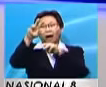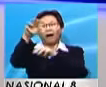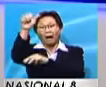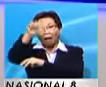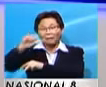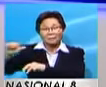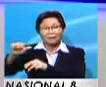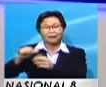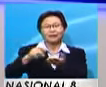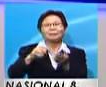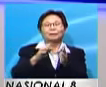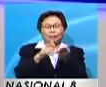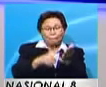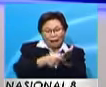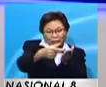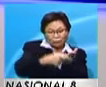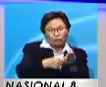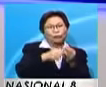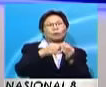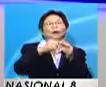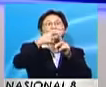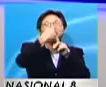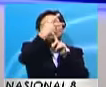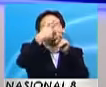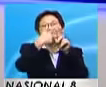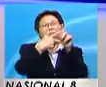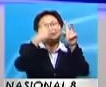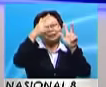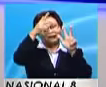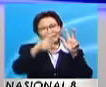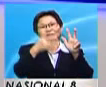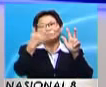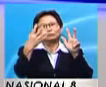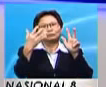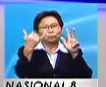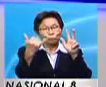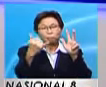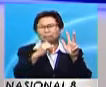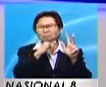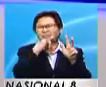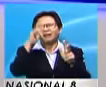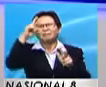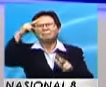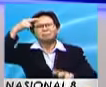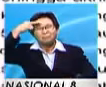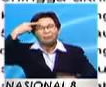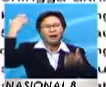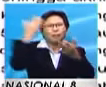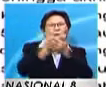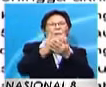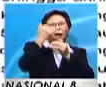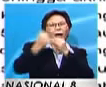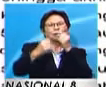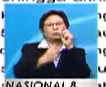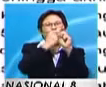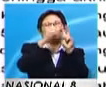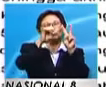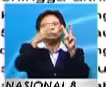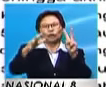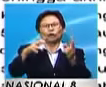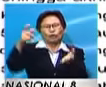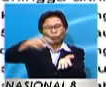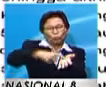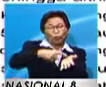3 Jun 2016 yang berkaitan kedudukan utang negara didapati tidak berasas hingga akhir 2015 hutang